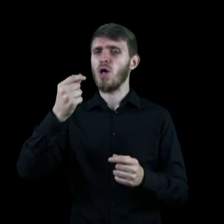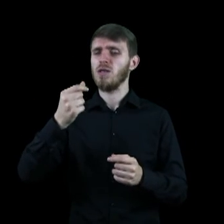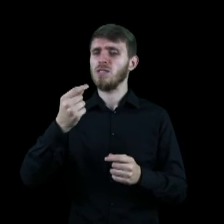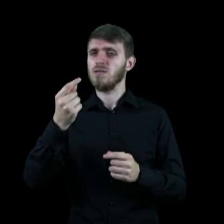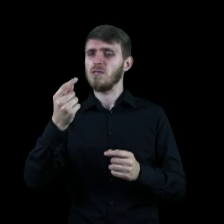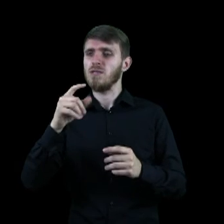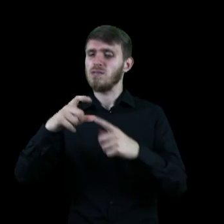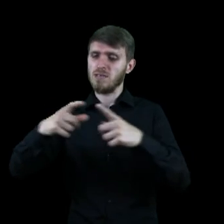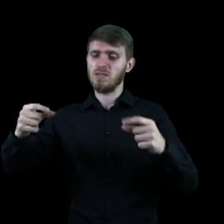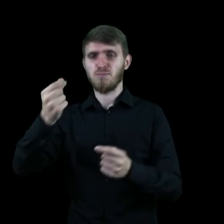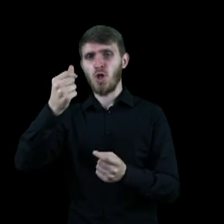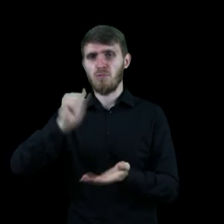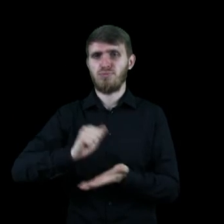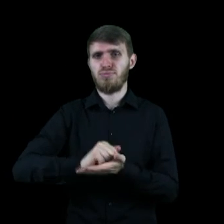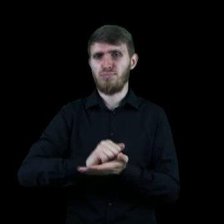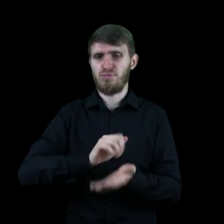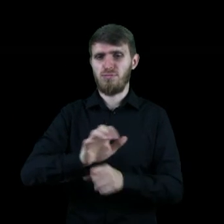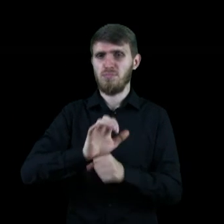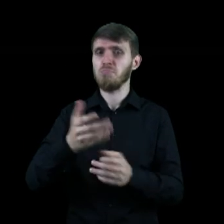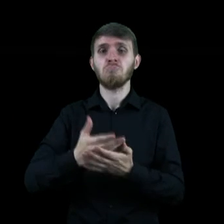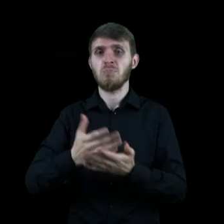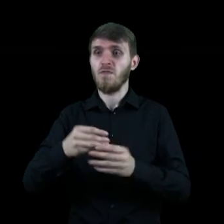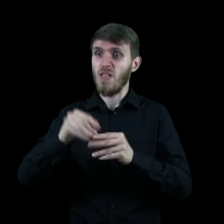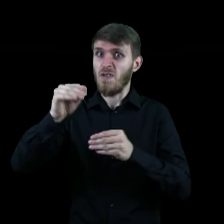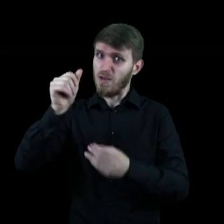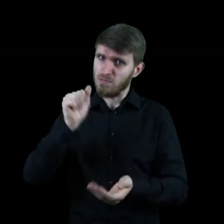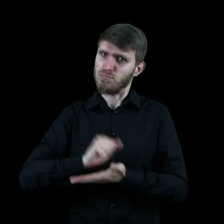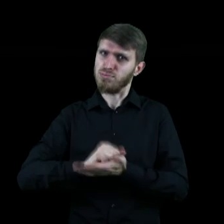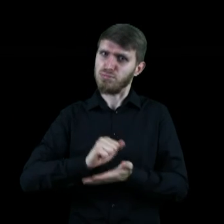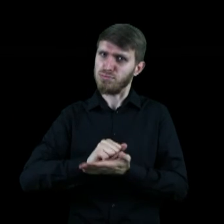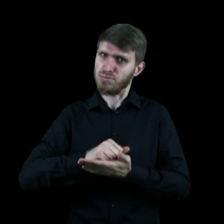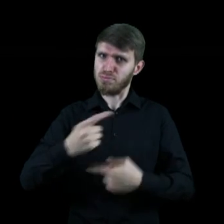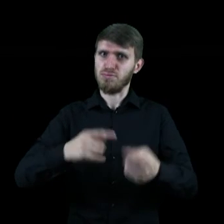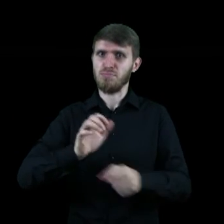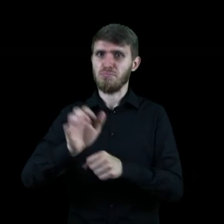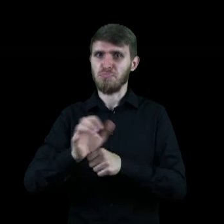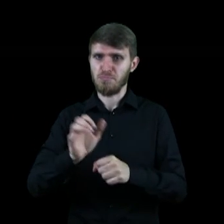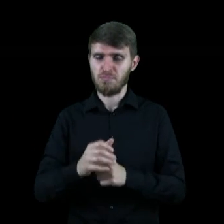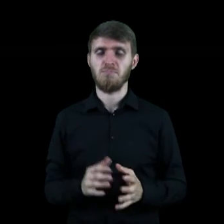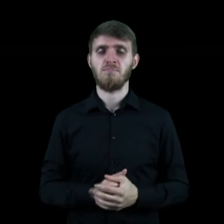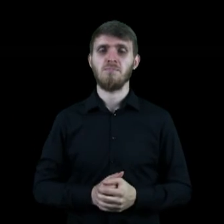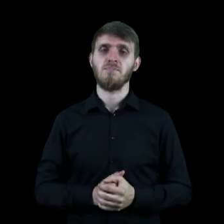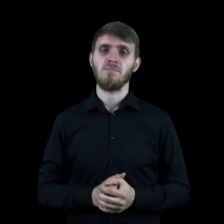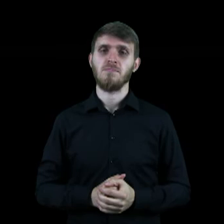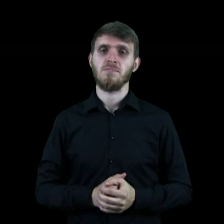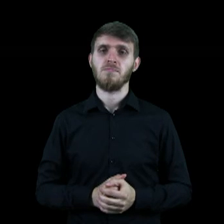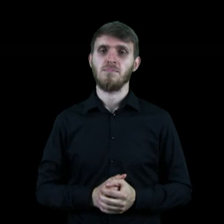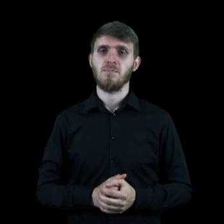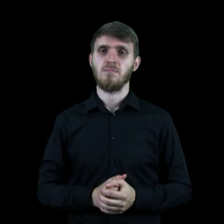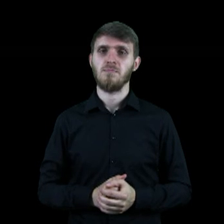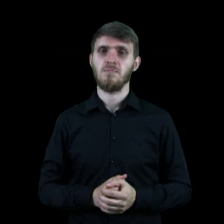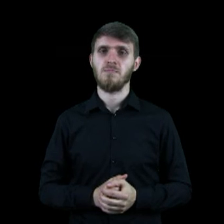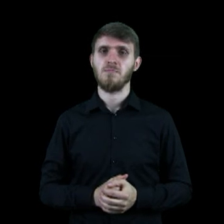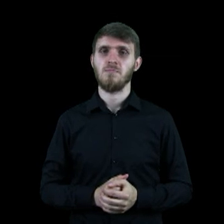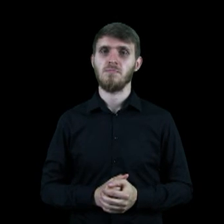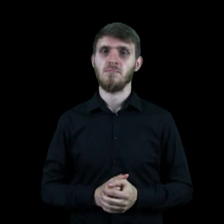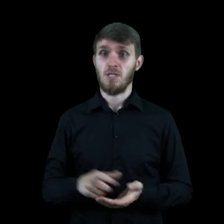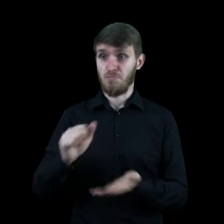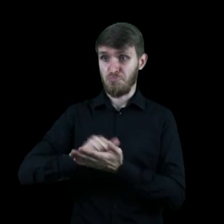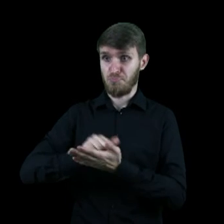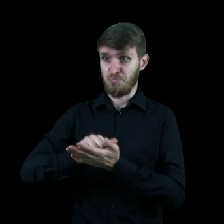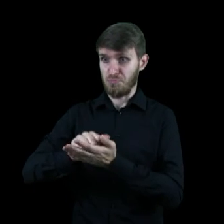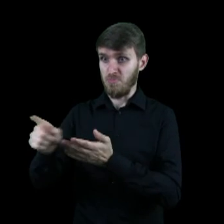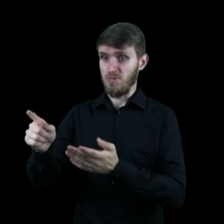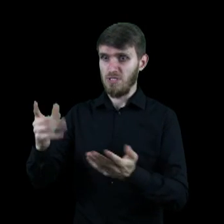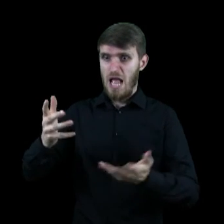Czasami mówi się o inflacji w podaży pieniędzy. O tym, że drukuje się więcej pieniędzy. Często wzrost